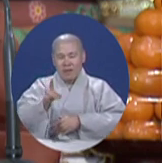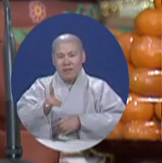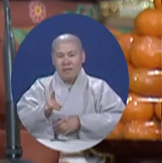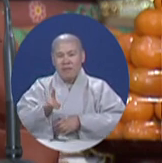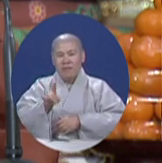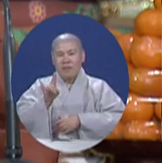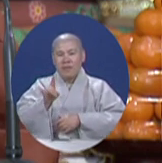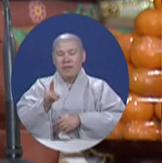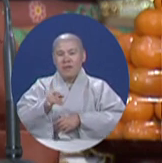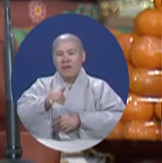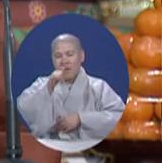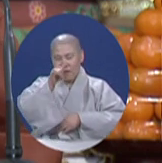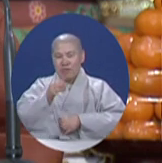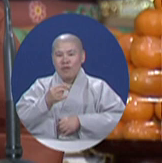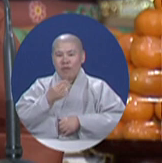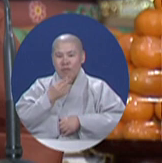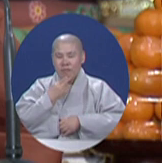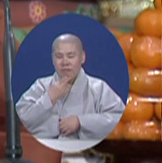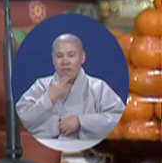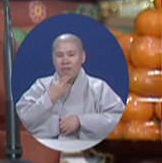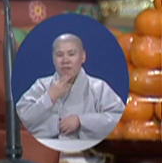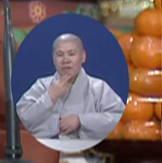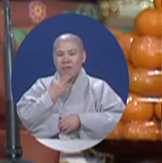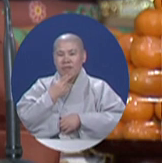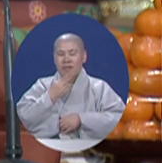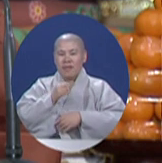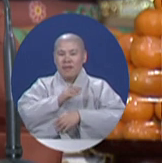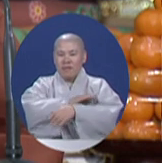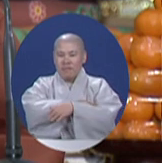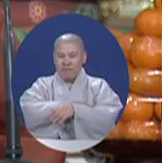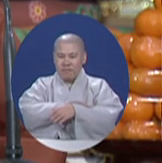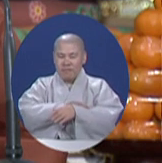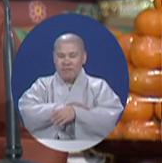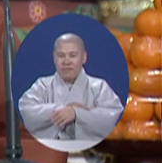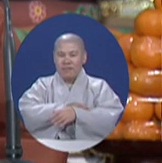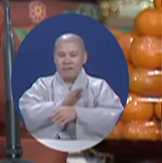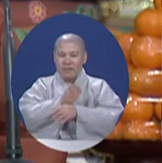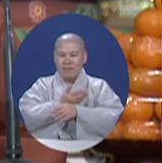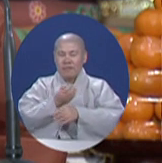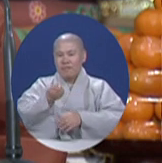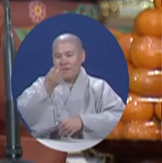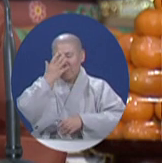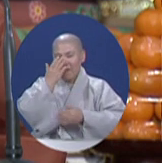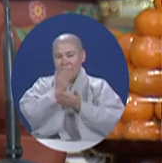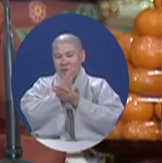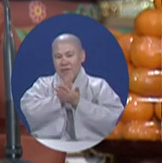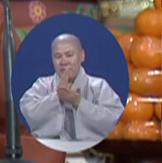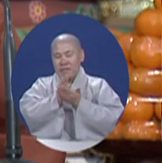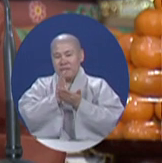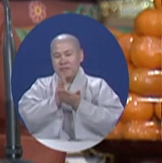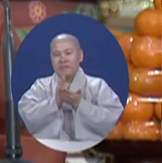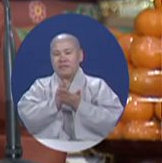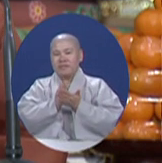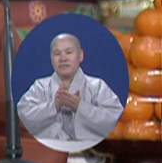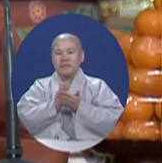견해 뭐 있다는 견해 없다는 견해. 잘났다는 견해 못났다는 견해.